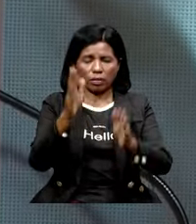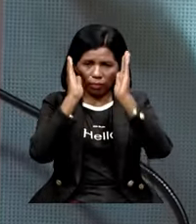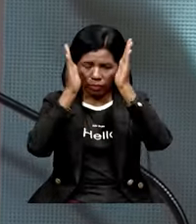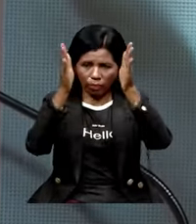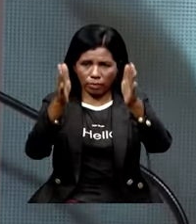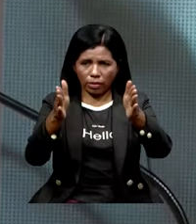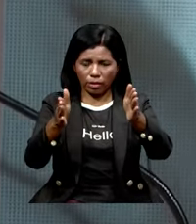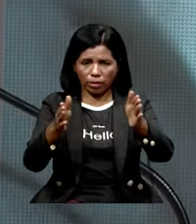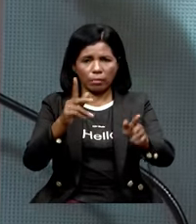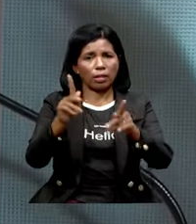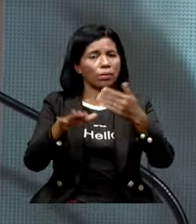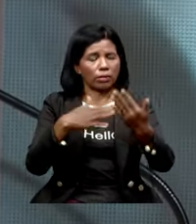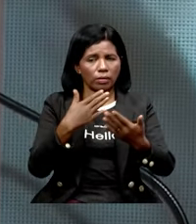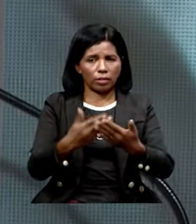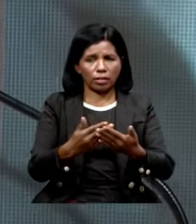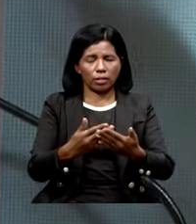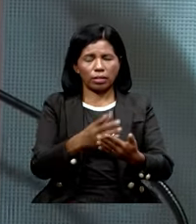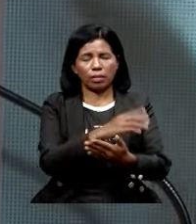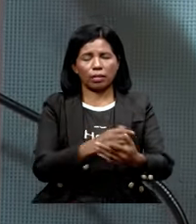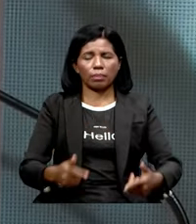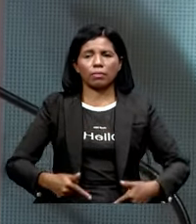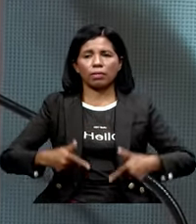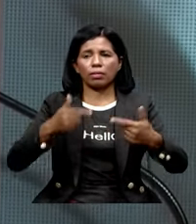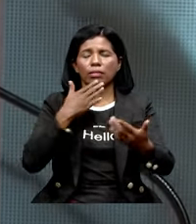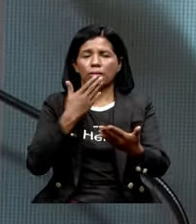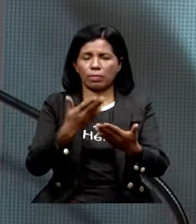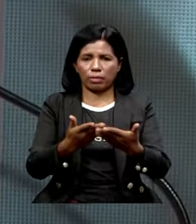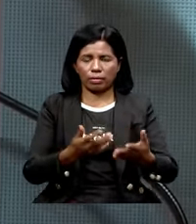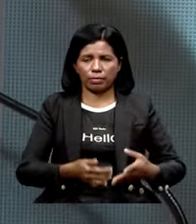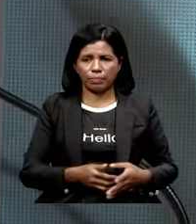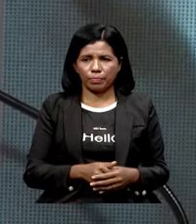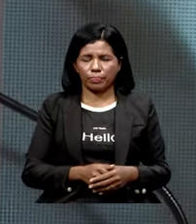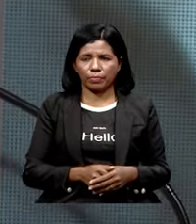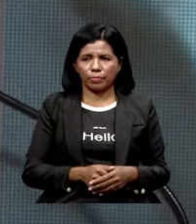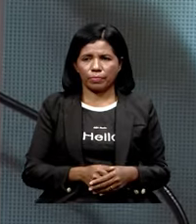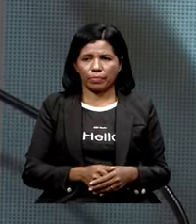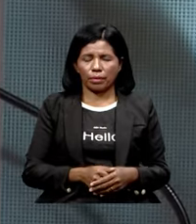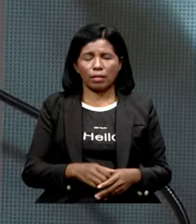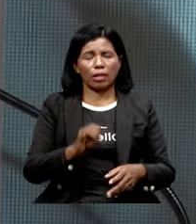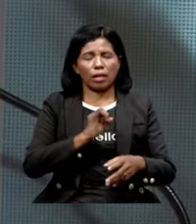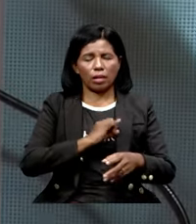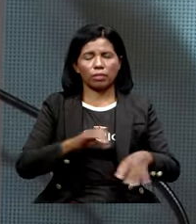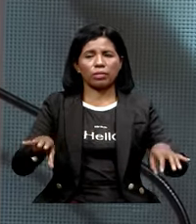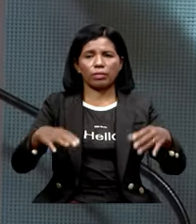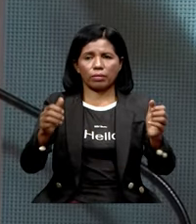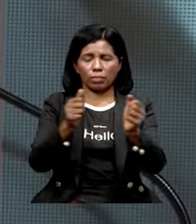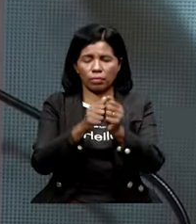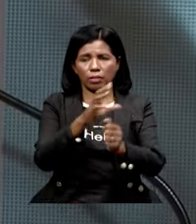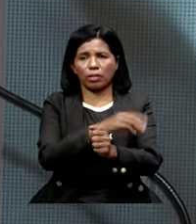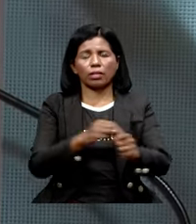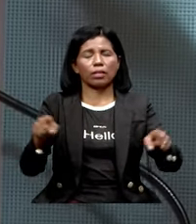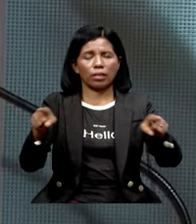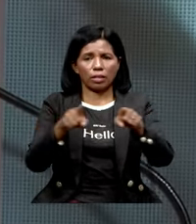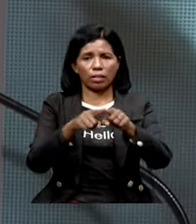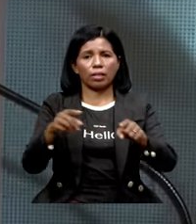basis kemanusiaan dan Harmoni kehidupan semenjak saya bertugas sebagai imam besar Masjid